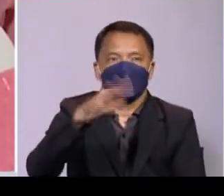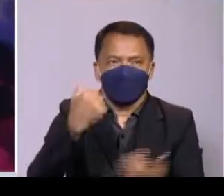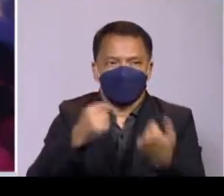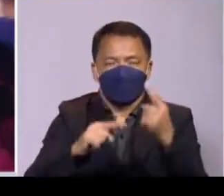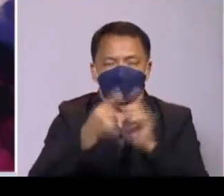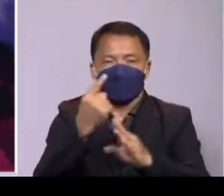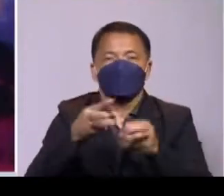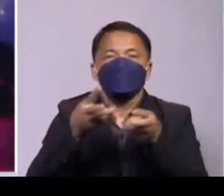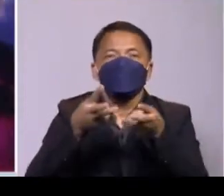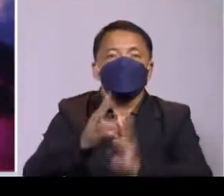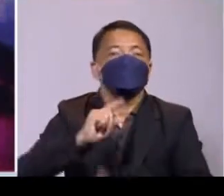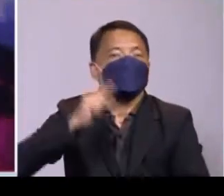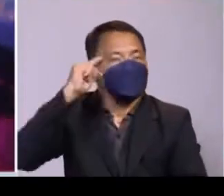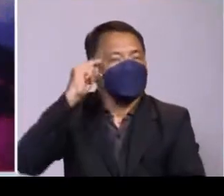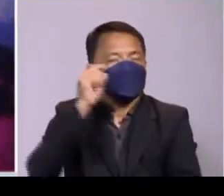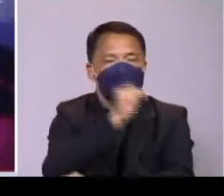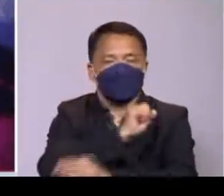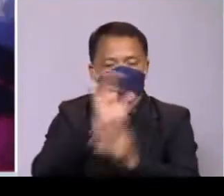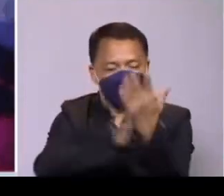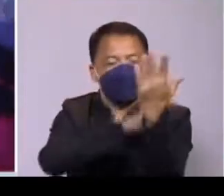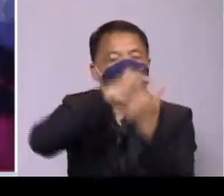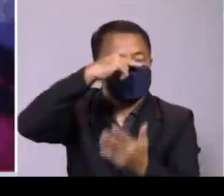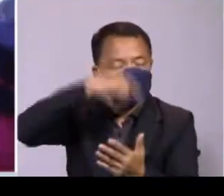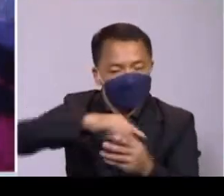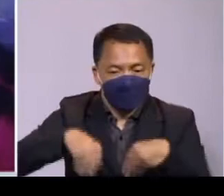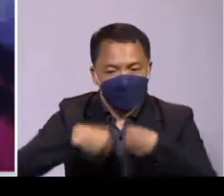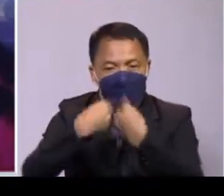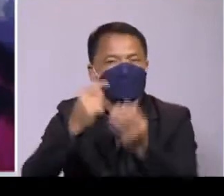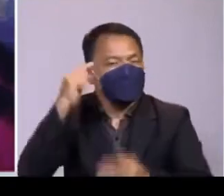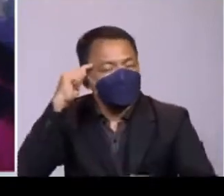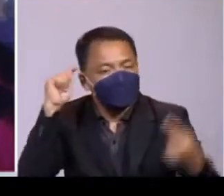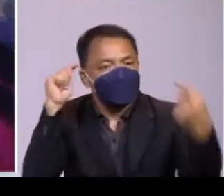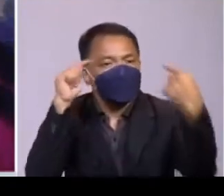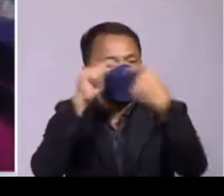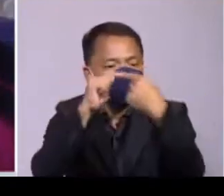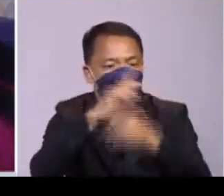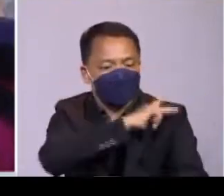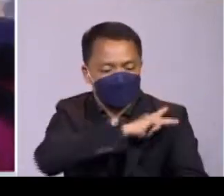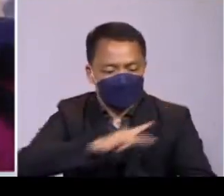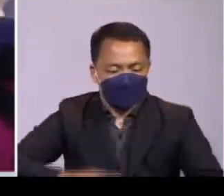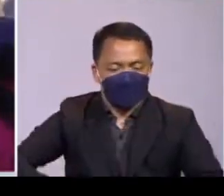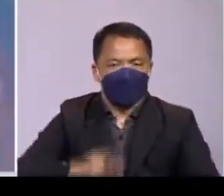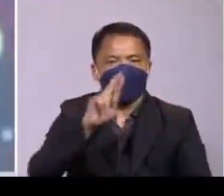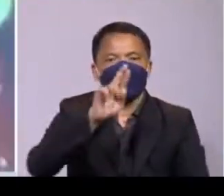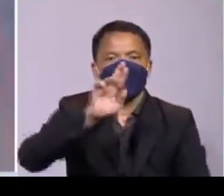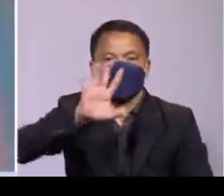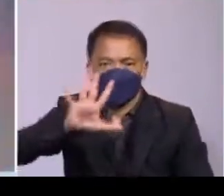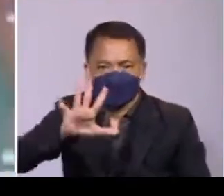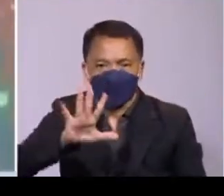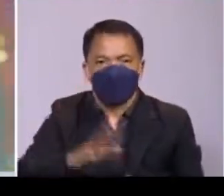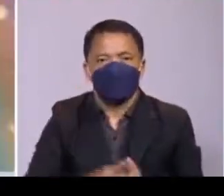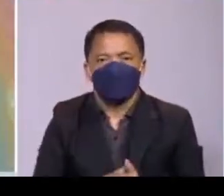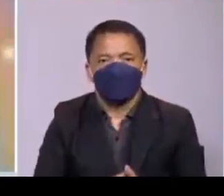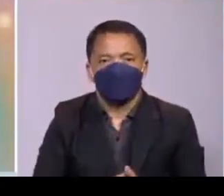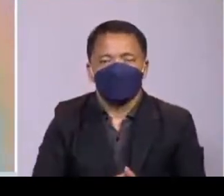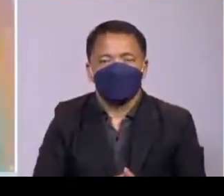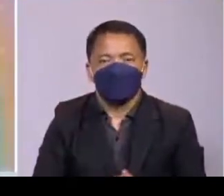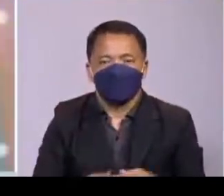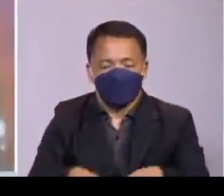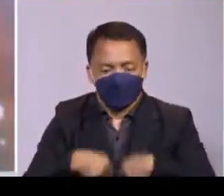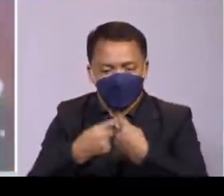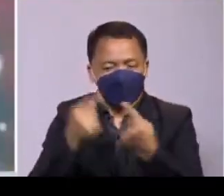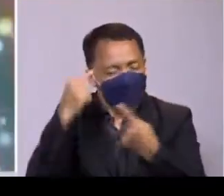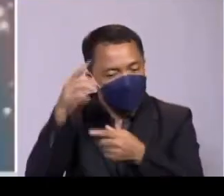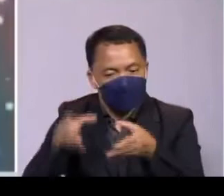ดขึ้นภายใต้แนวคิดสยามเรเนซองส์เพื่อน้อมรำลึกในพระมหากรุณาธิคุณสมเด็จพระปิยมหาราชผู้ทร